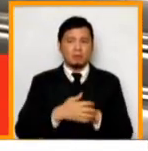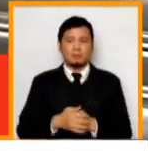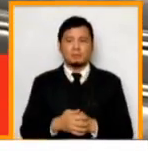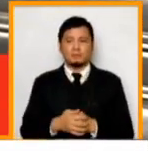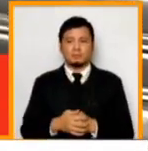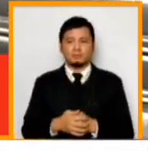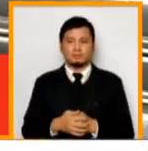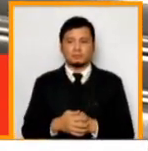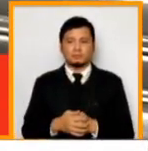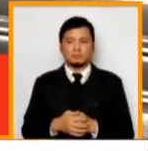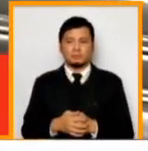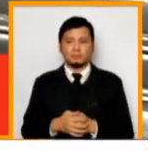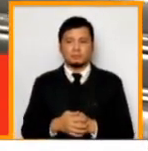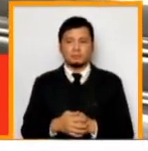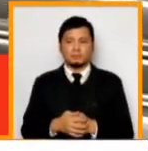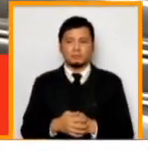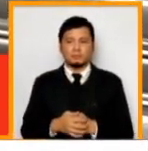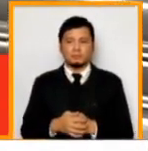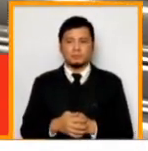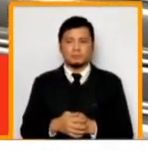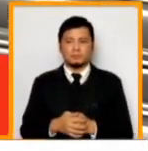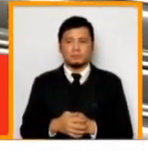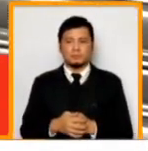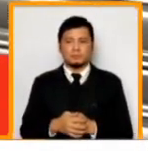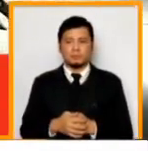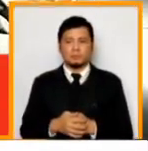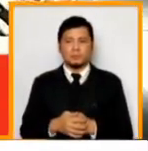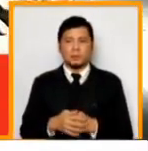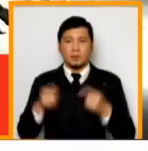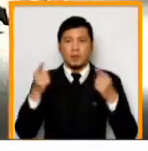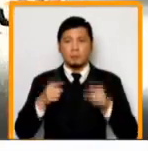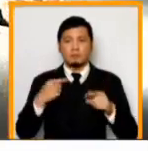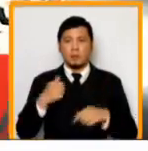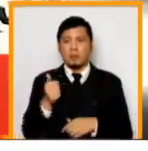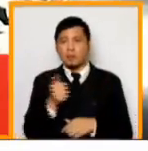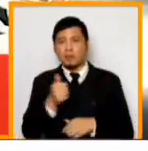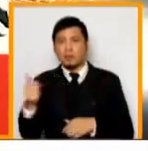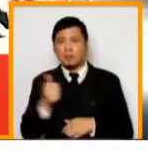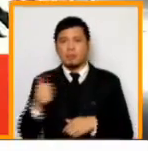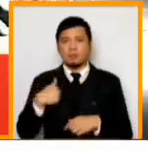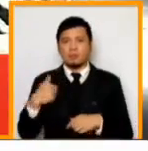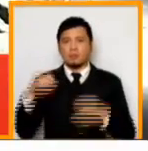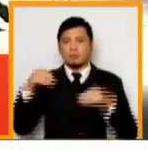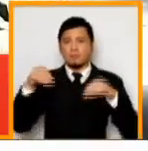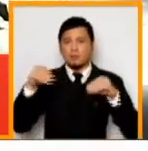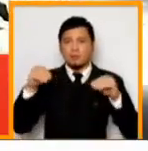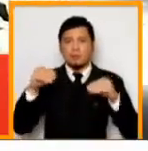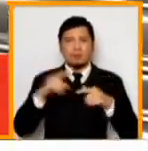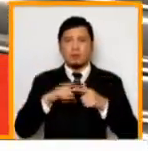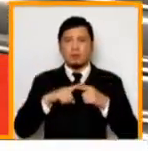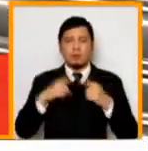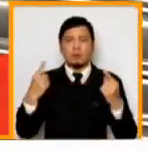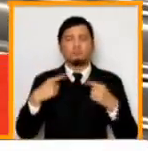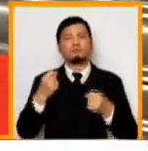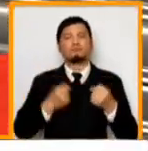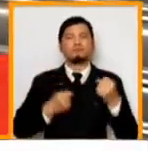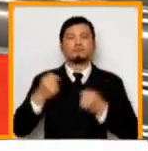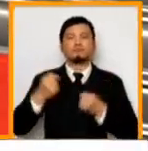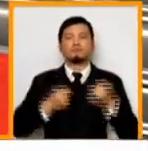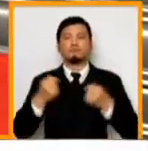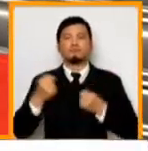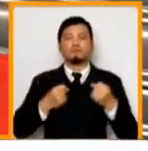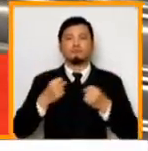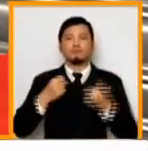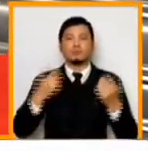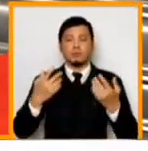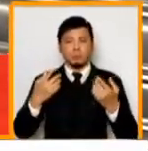Sila? Bigla na lang po sumalpok. Dead na lang kami ng pag-abot po sa gitna eh. Kasi parang talagang hinabol